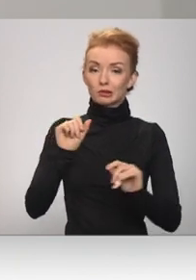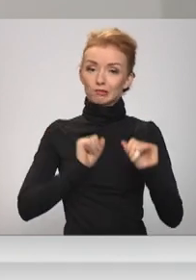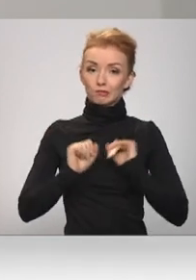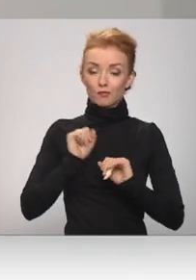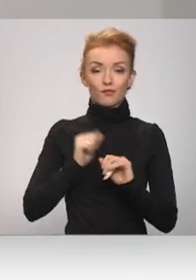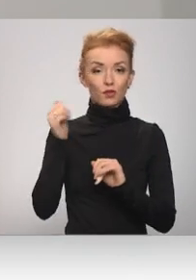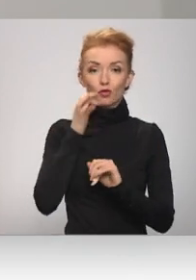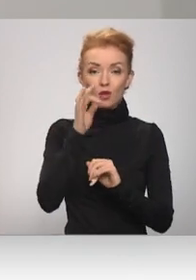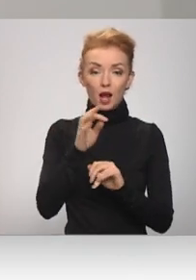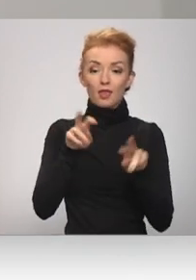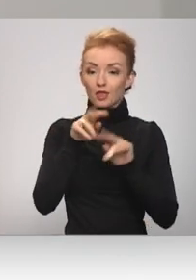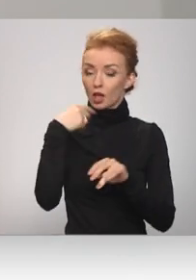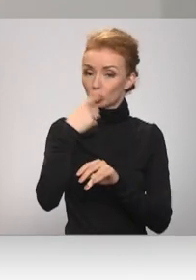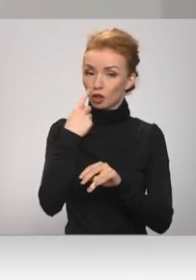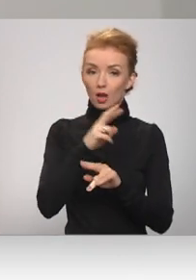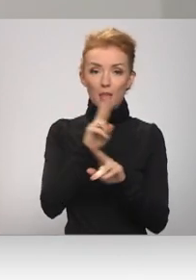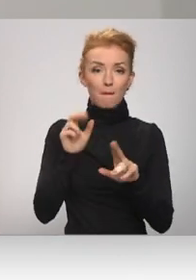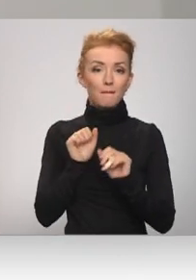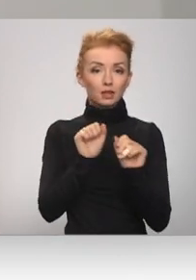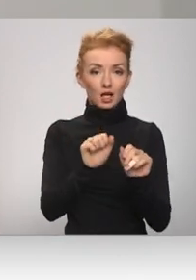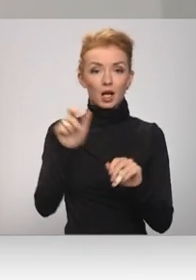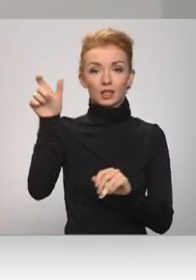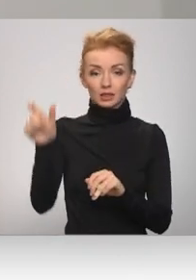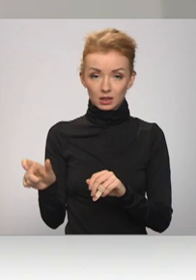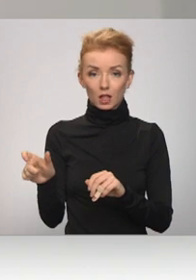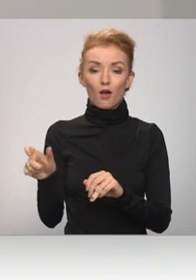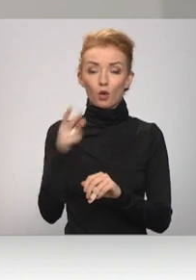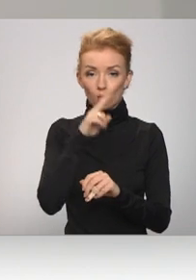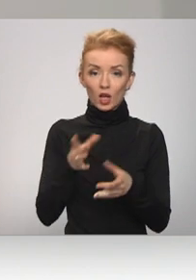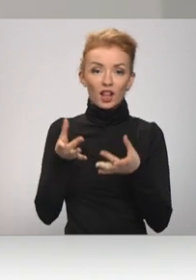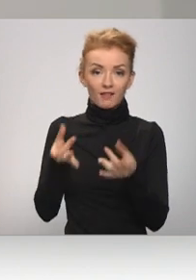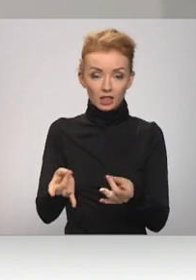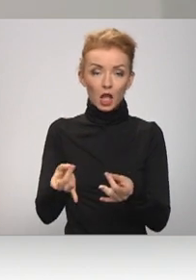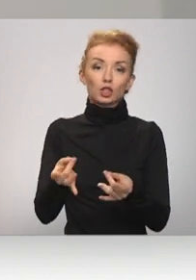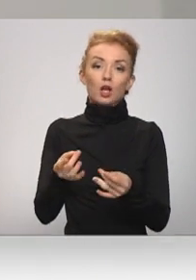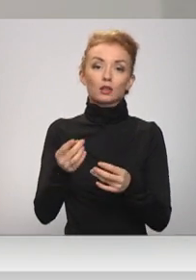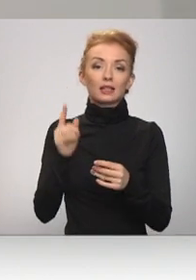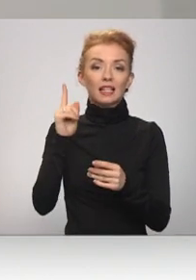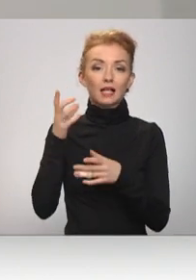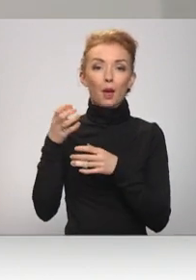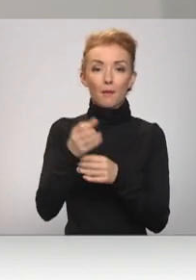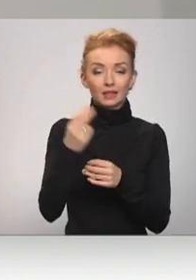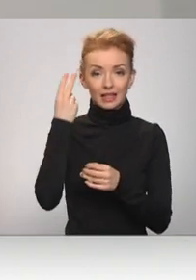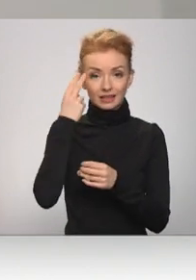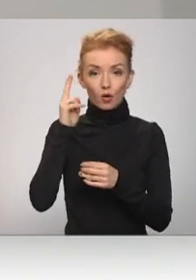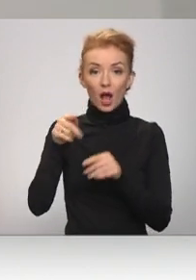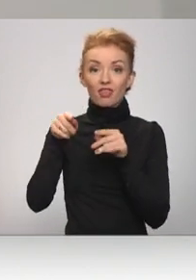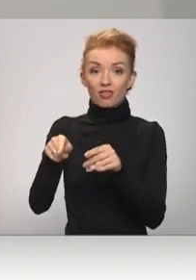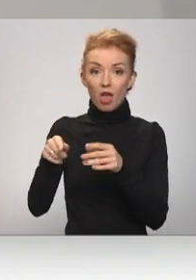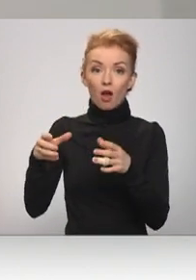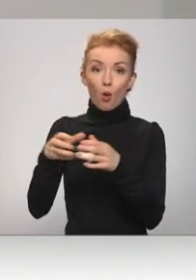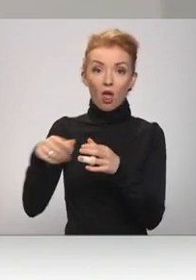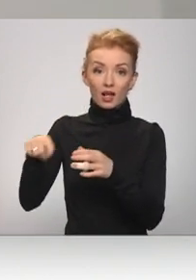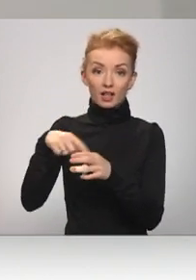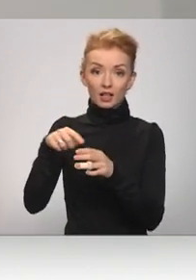Testēšana nepasargā cilvēku no inficēšanas, mazinā risku, ka attiecīgajā kolektīvā kāds